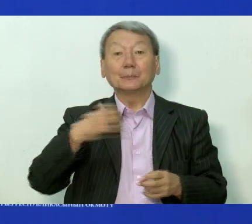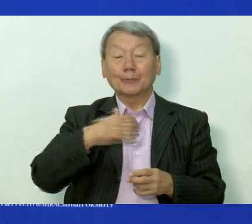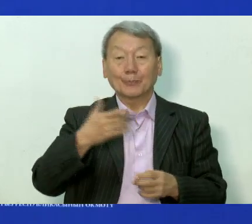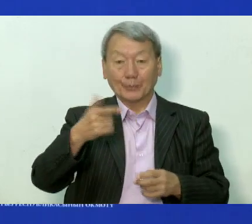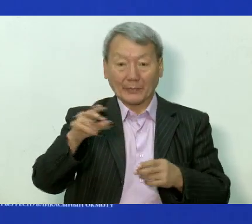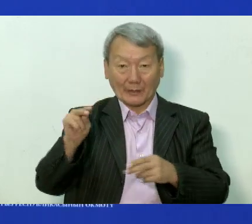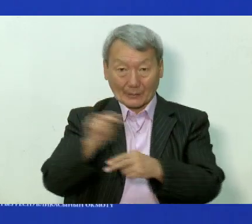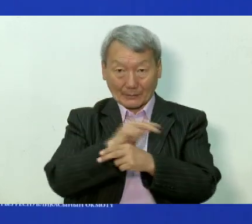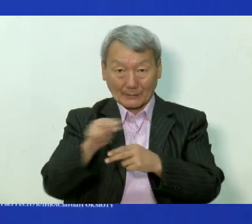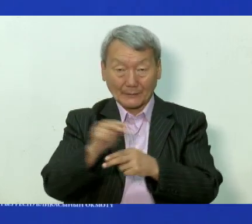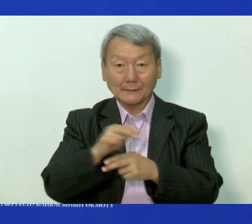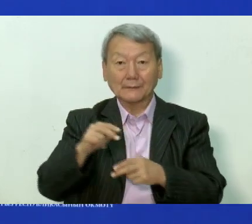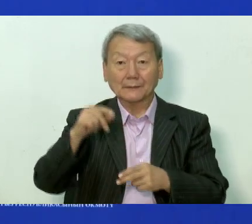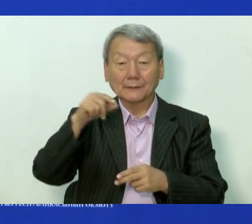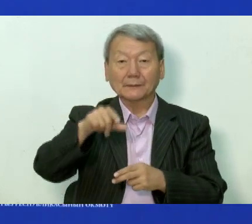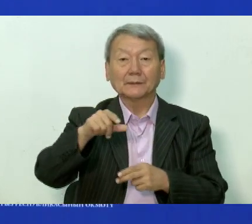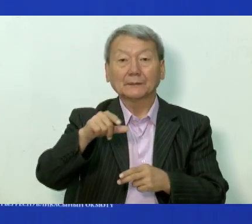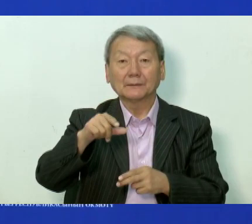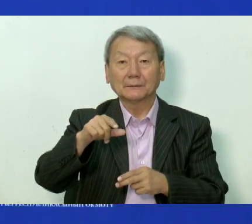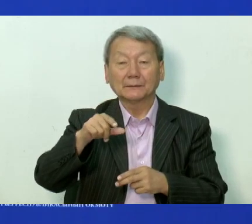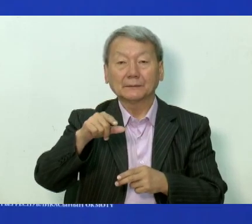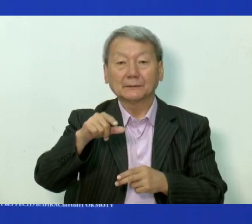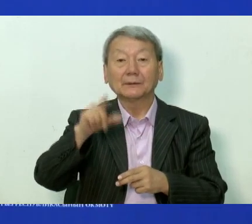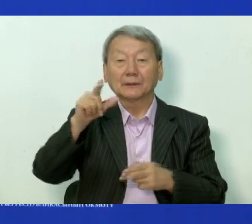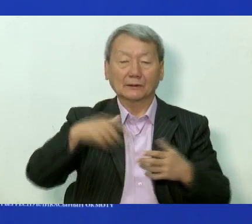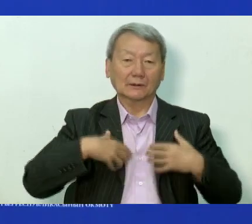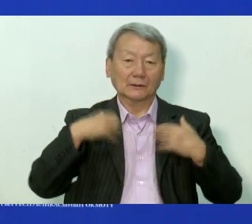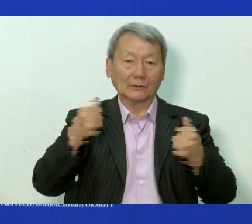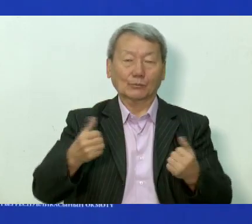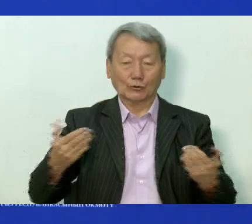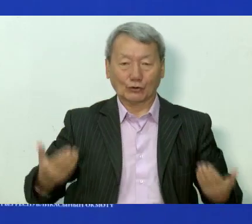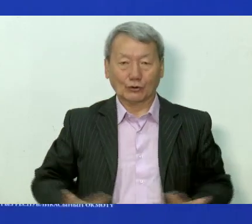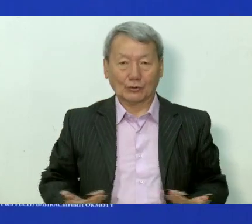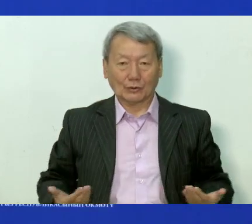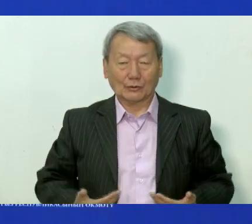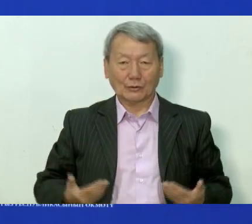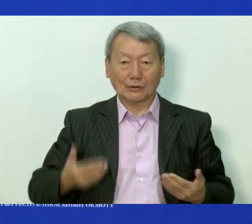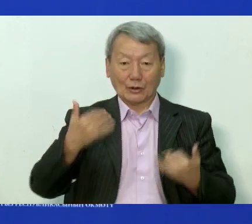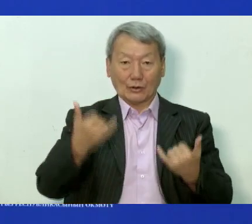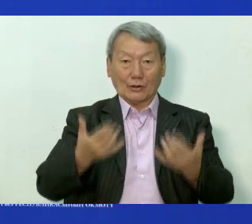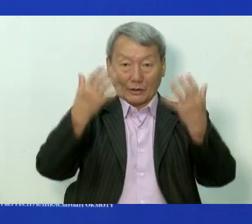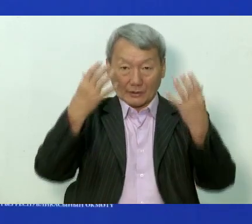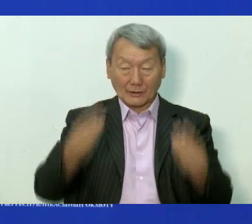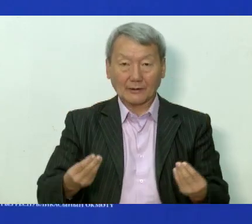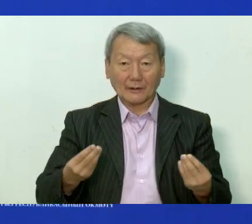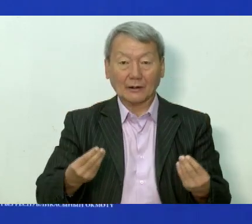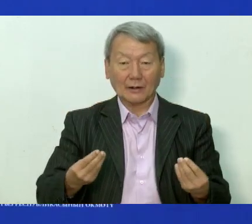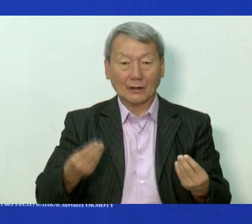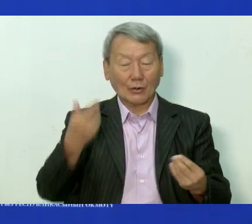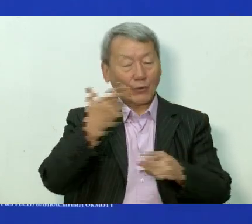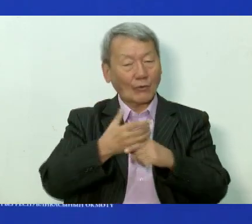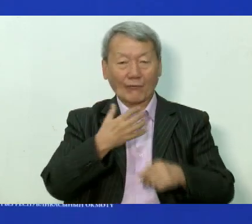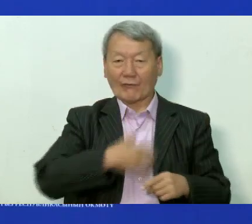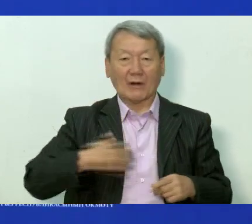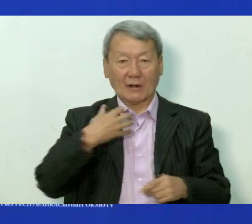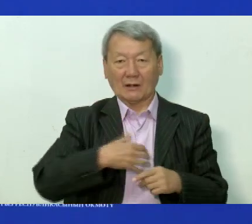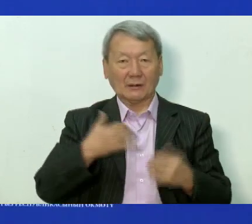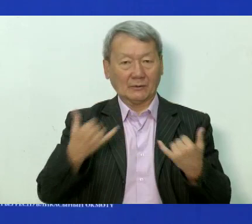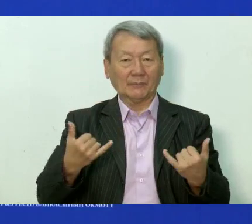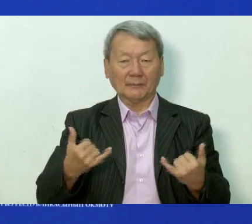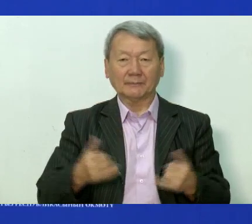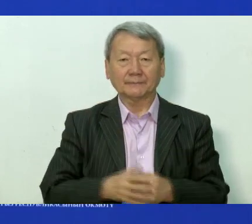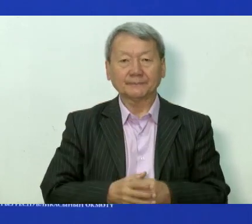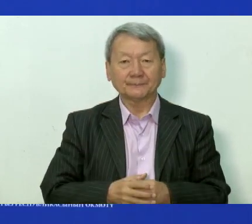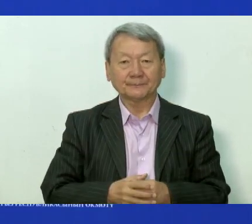профилактике коронавирусной инфекции играет здоровый образ жизни. На сегодняшний день он актуален, как никогда.